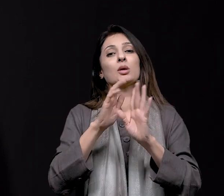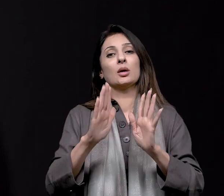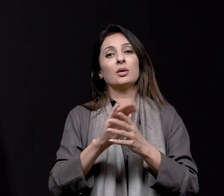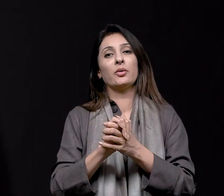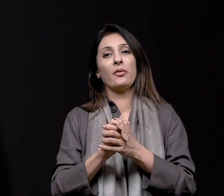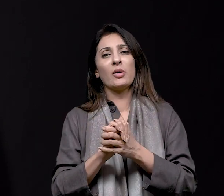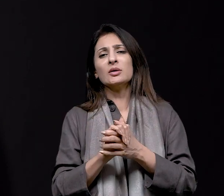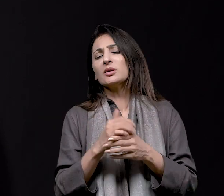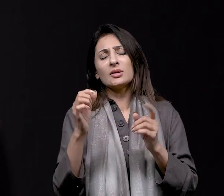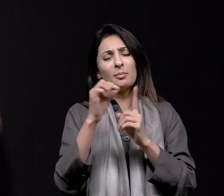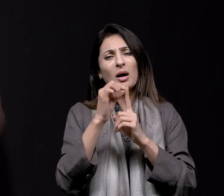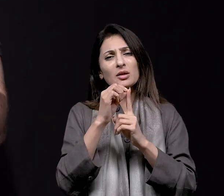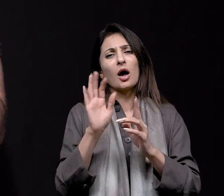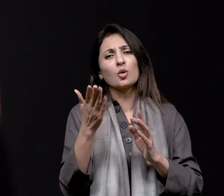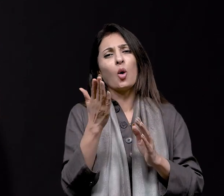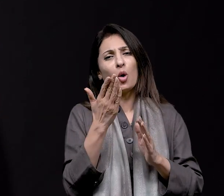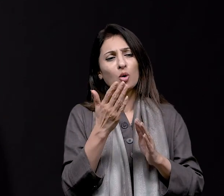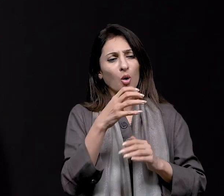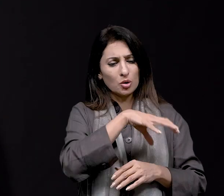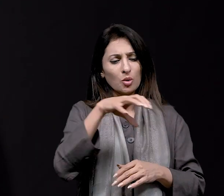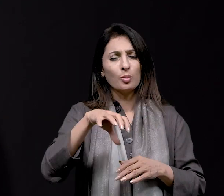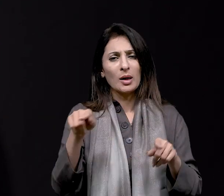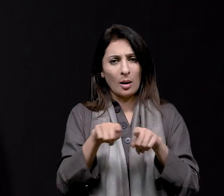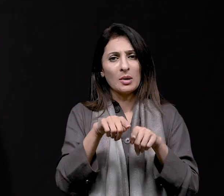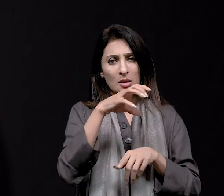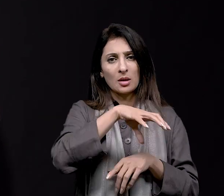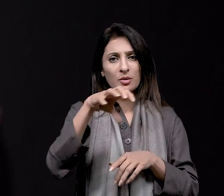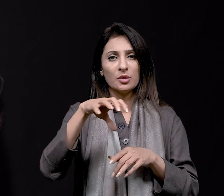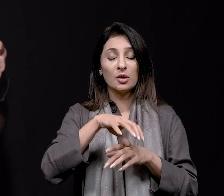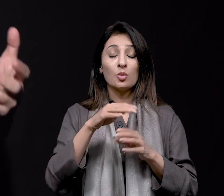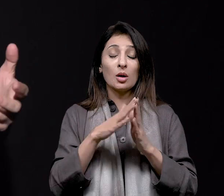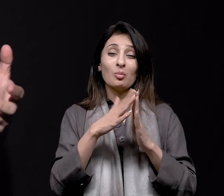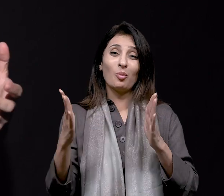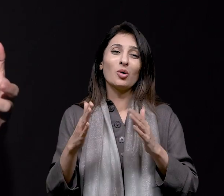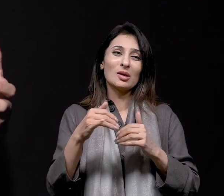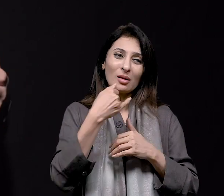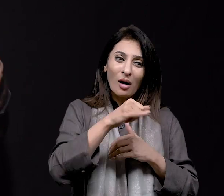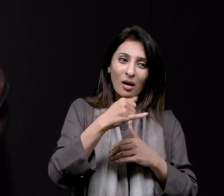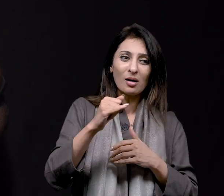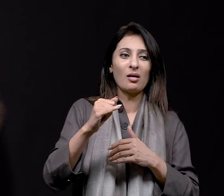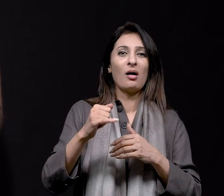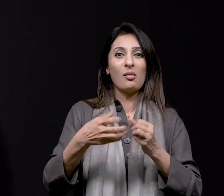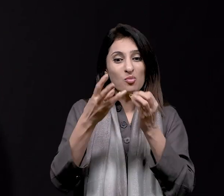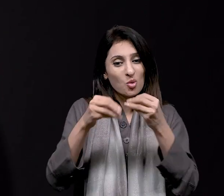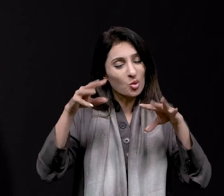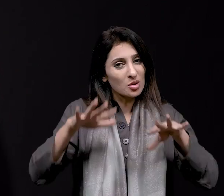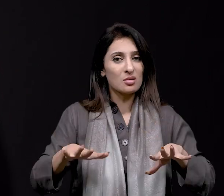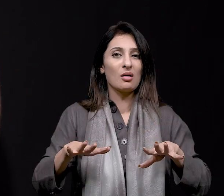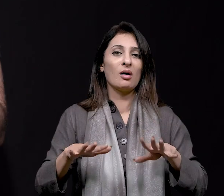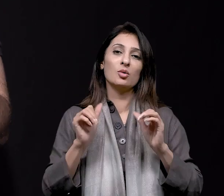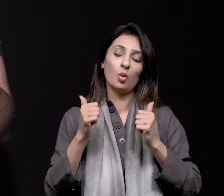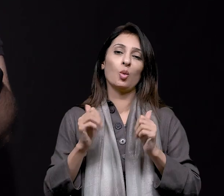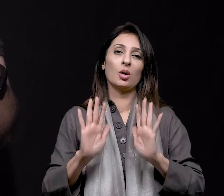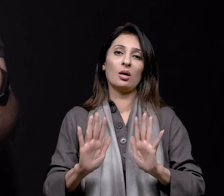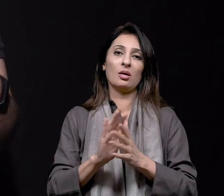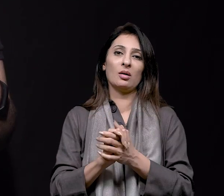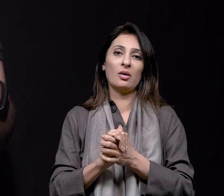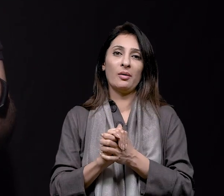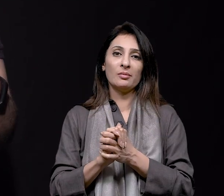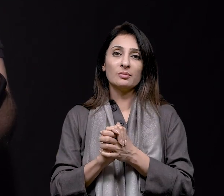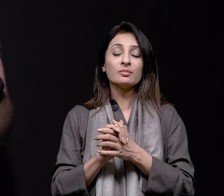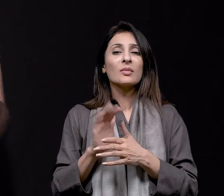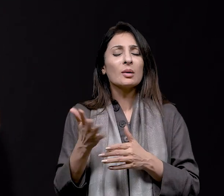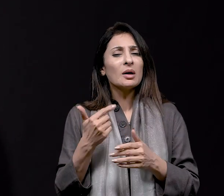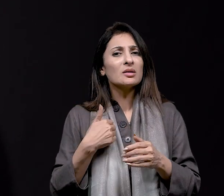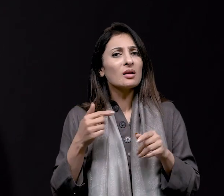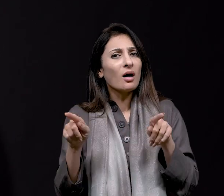گا۔ یہ خاص طور پہ ڈیولپنگ کنٹریز جس طرح کے پاکستان ہے ان کے لیے بہت نقصان دہ ہے، کیونکہ ہمارے